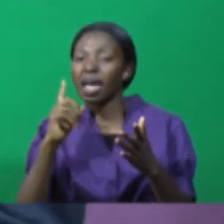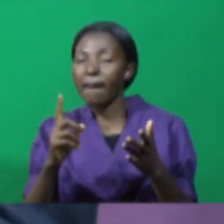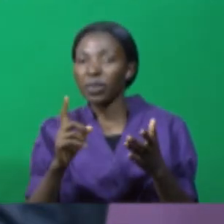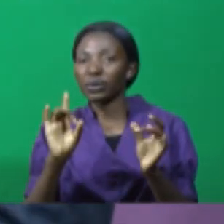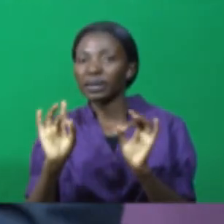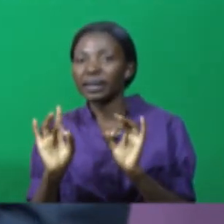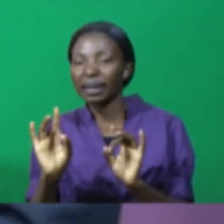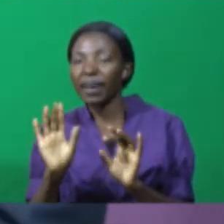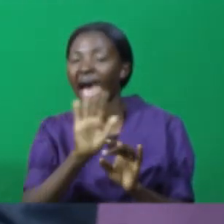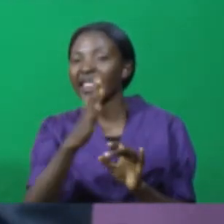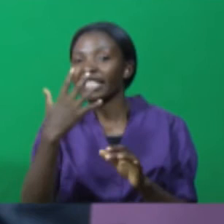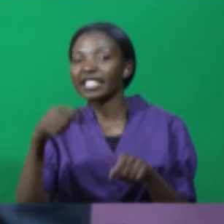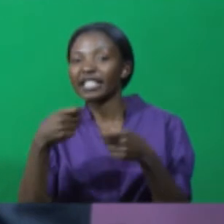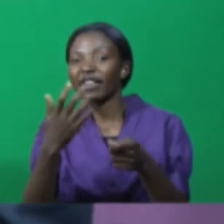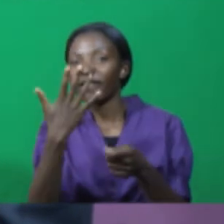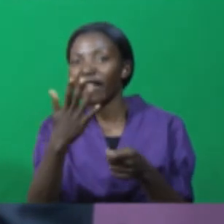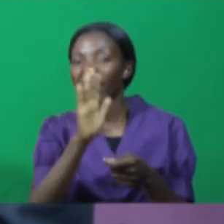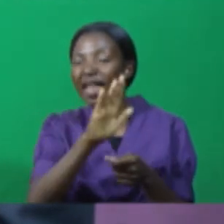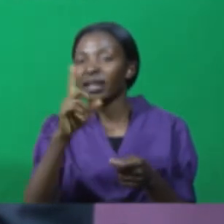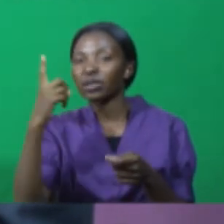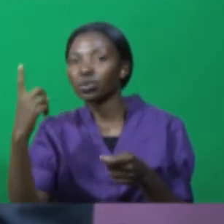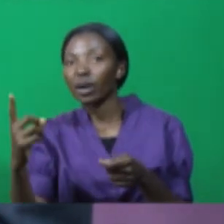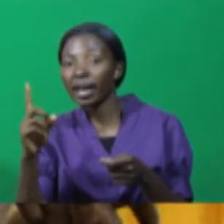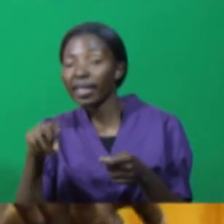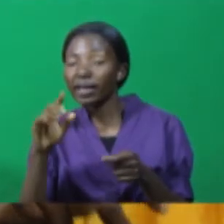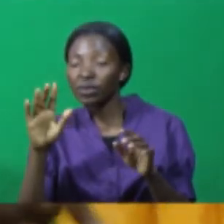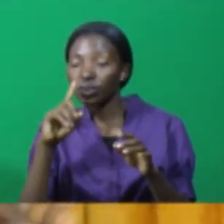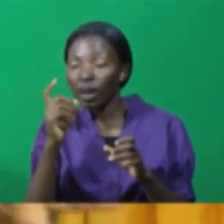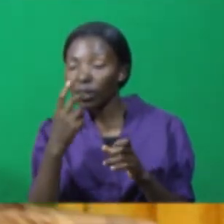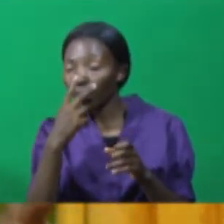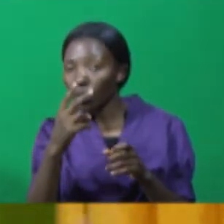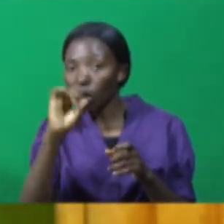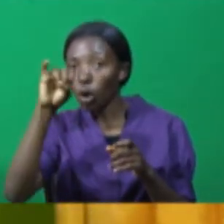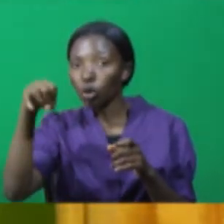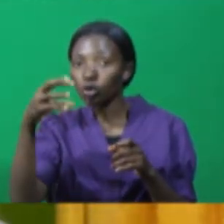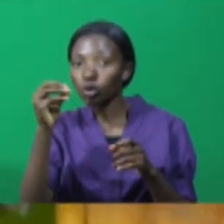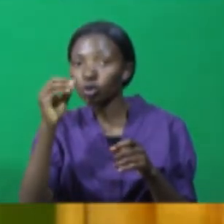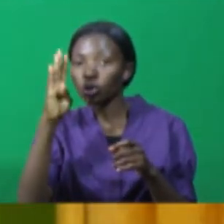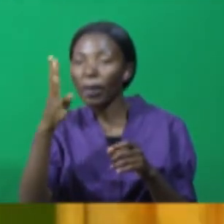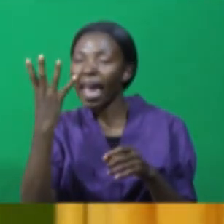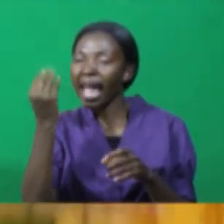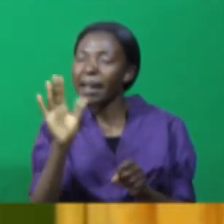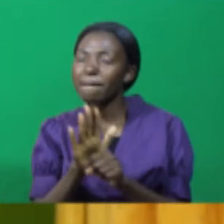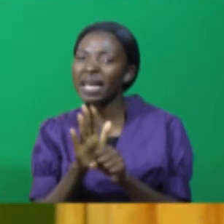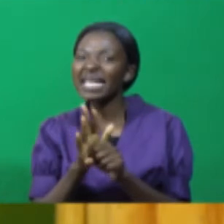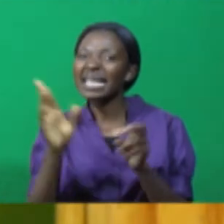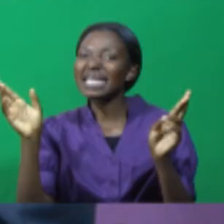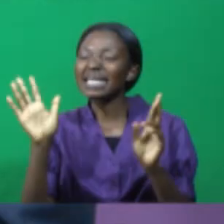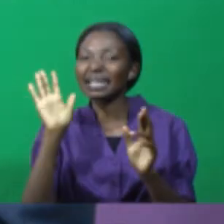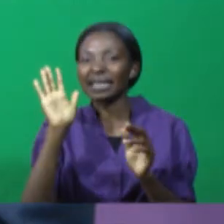Mwe 1. Mwe ne mwe se kugona kwake. Alright. Ndosa kwa uchona joboka. Aive ne mazinga mera. Nizuzu waka wanda ma